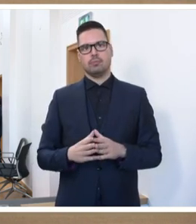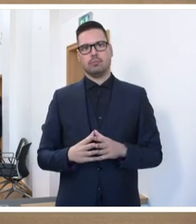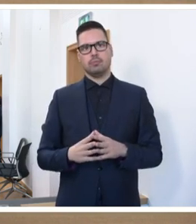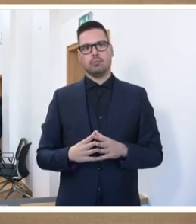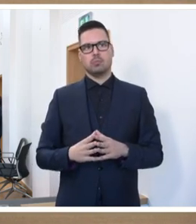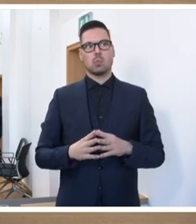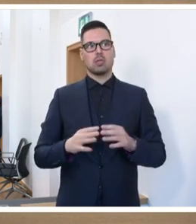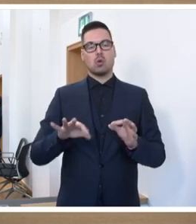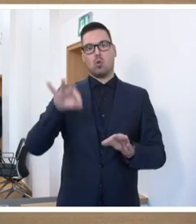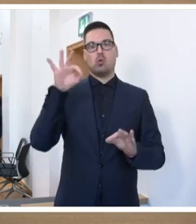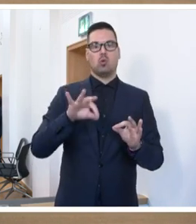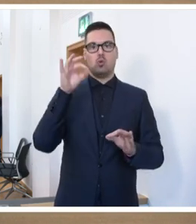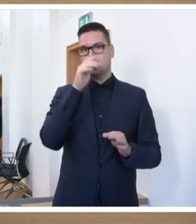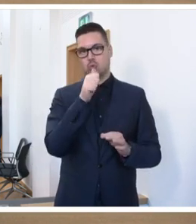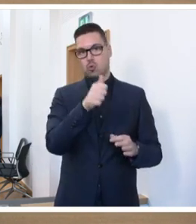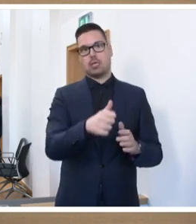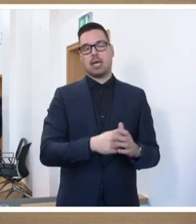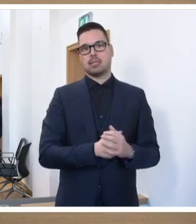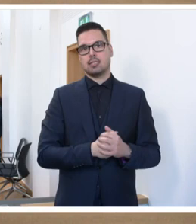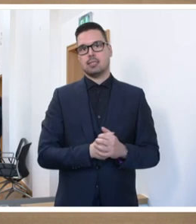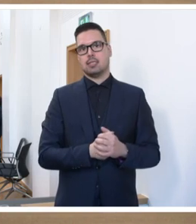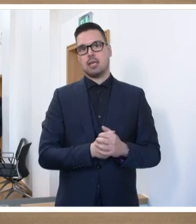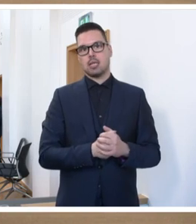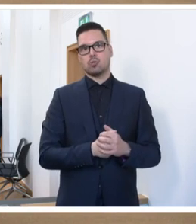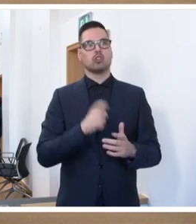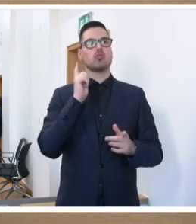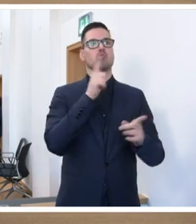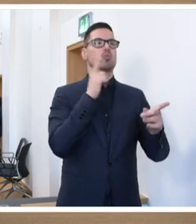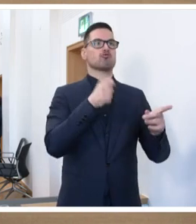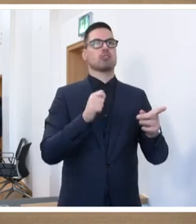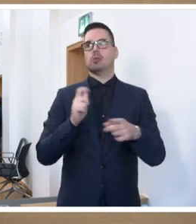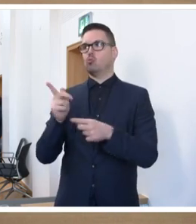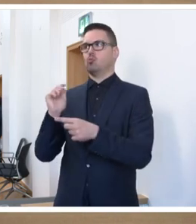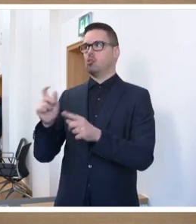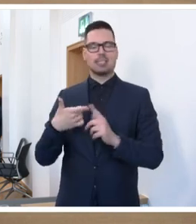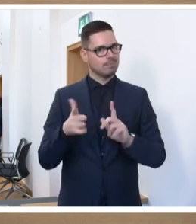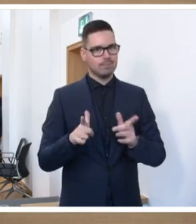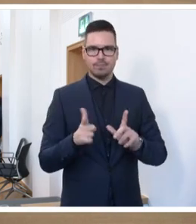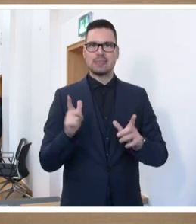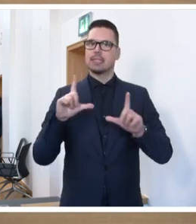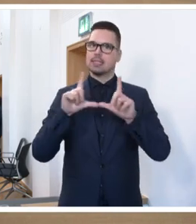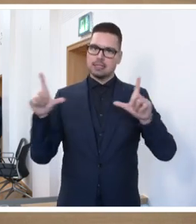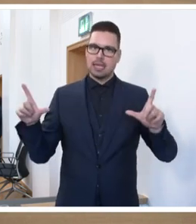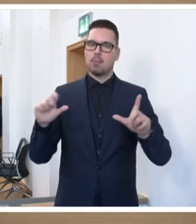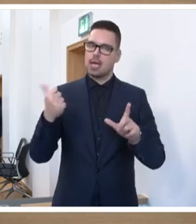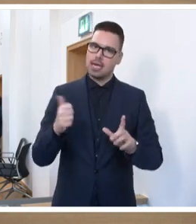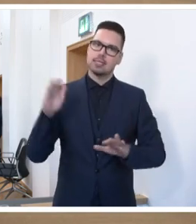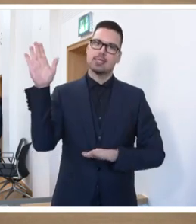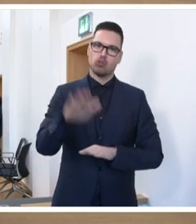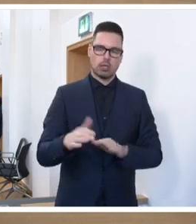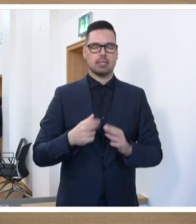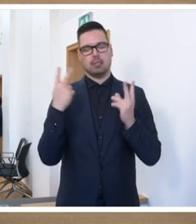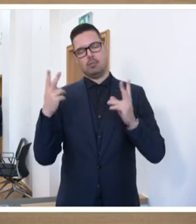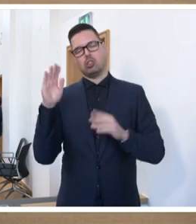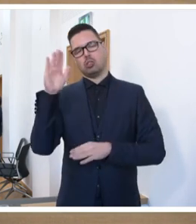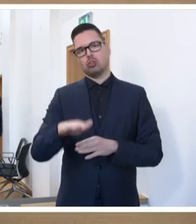nun lösungsorientierte Ursachenforschung betreiben und keine einseitigen Schuldzuweisungen treffen. Das Thema anzusprechen sei der erste wichtige Schritt.